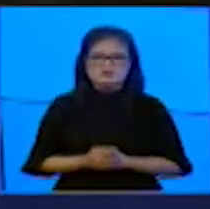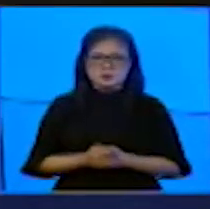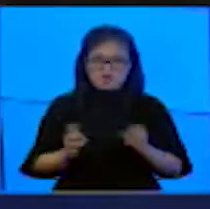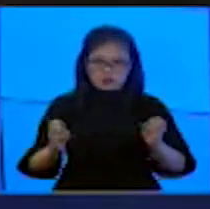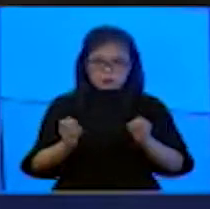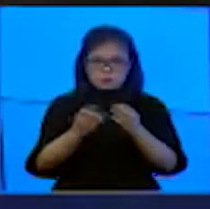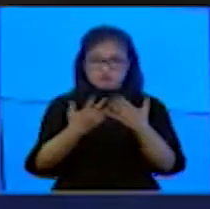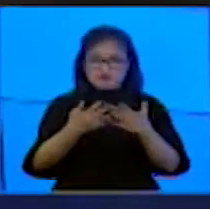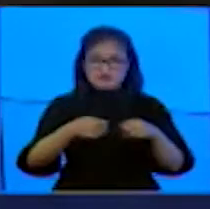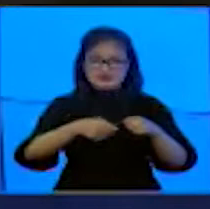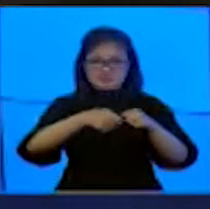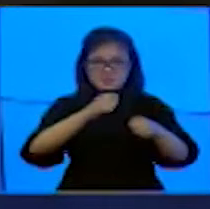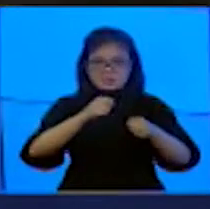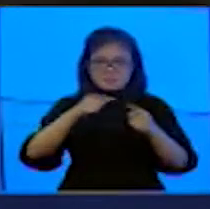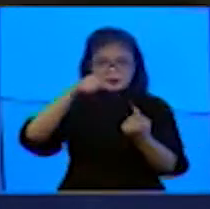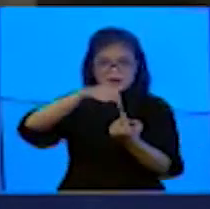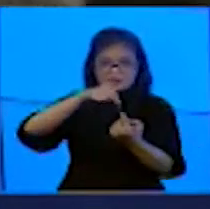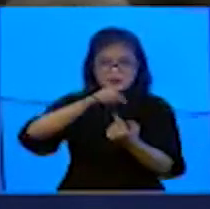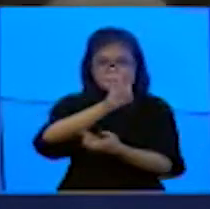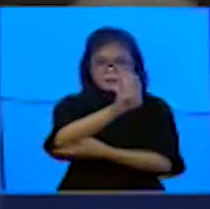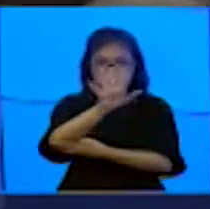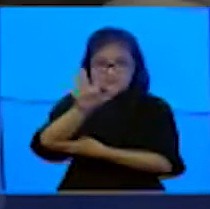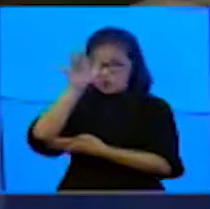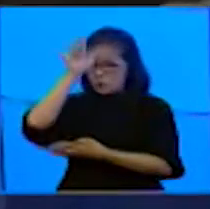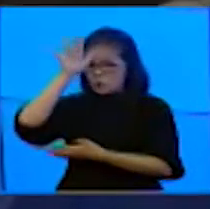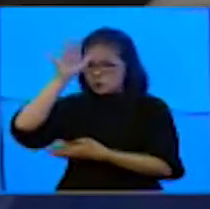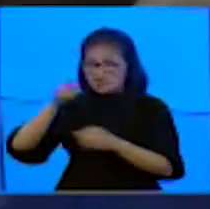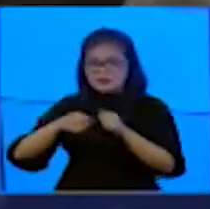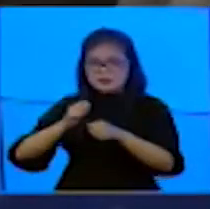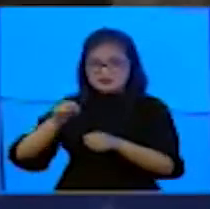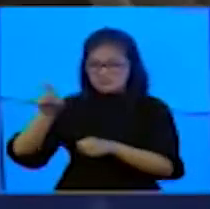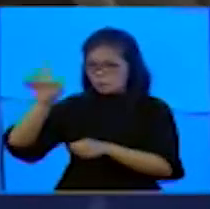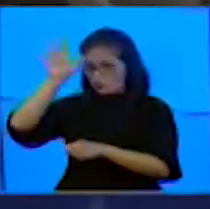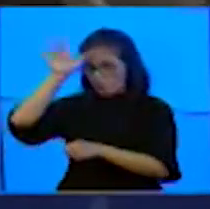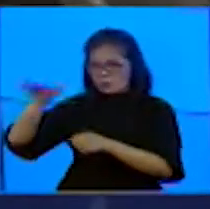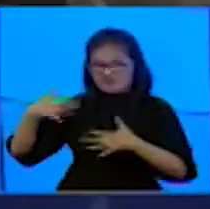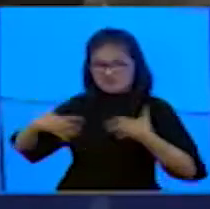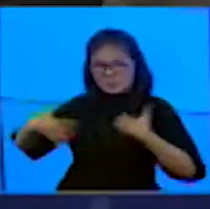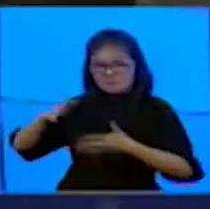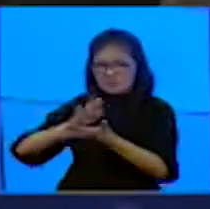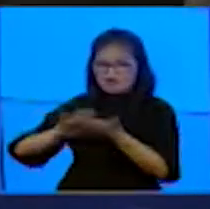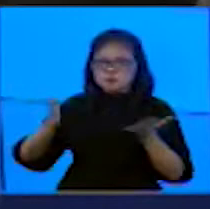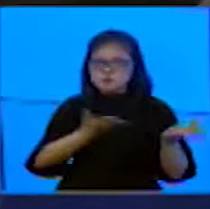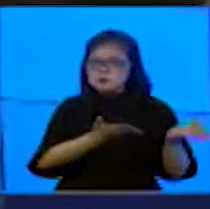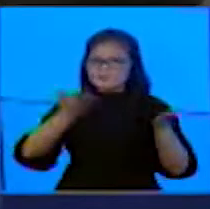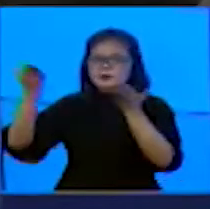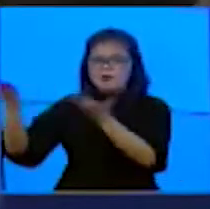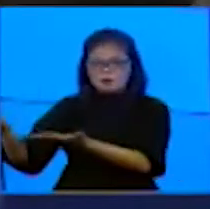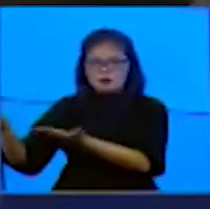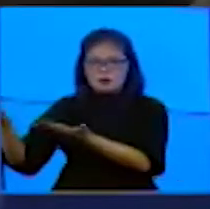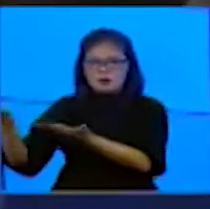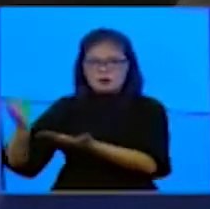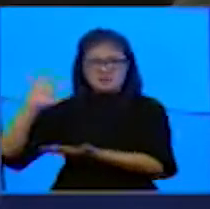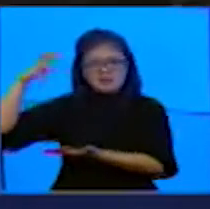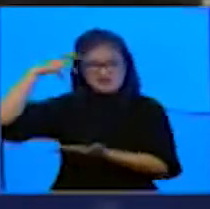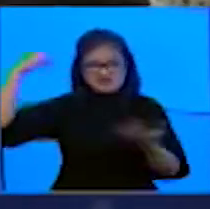rapid, 45 yang kita rapid, ternyata yang satu yang reaktif. Dan kita serahkan itu kepada dinas kesehatan yang